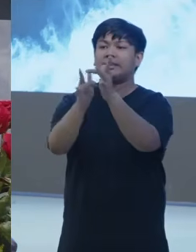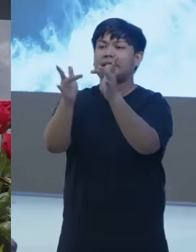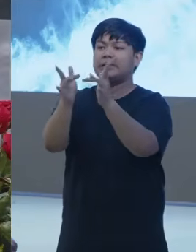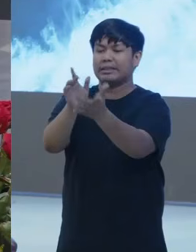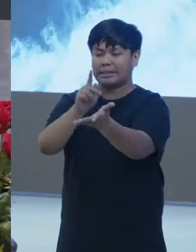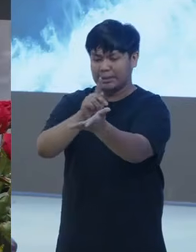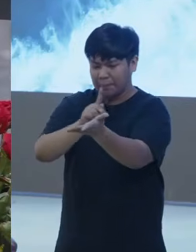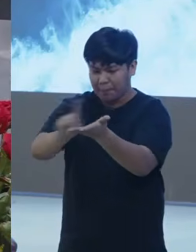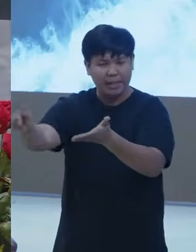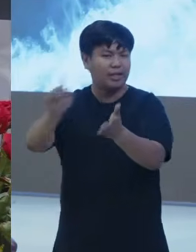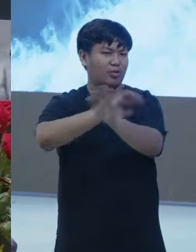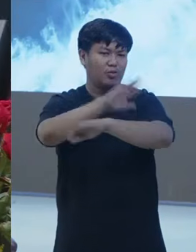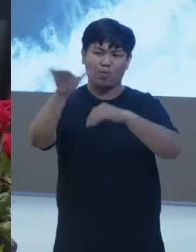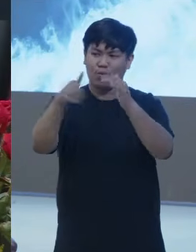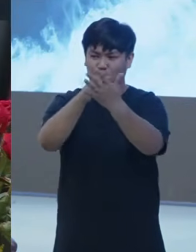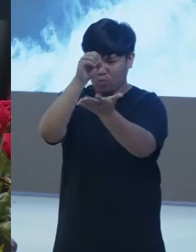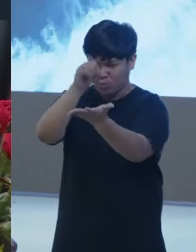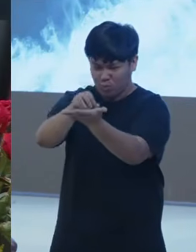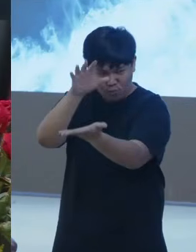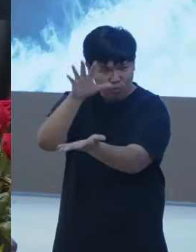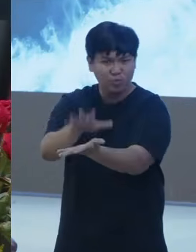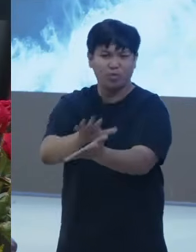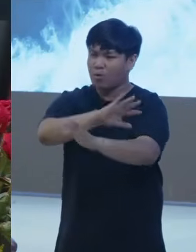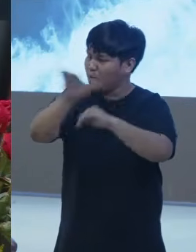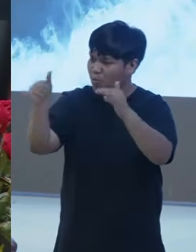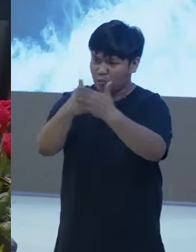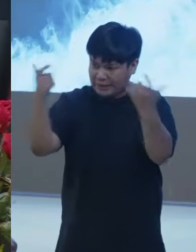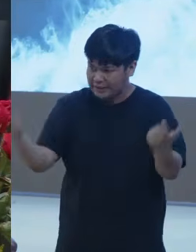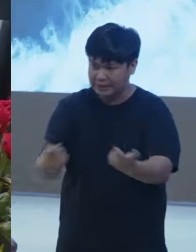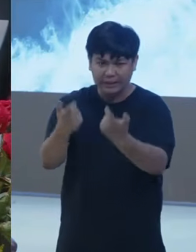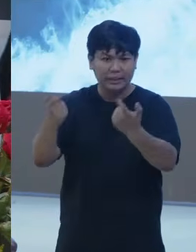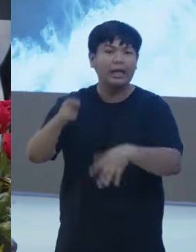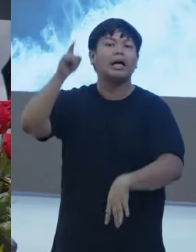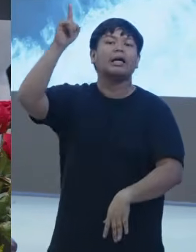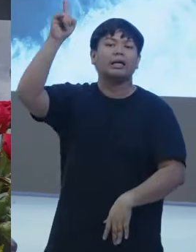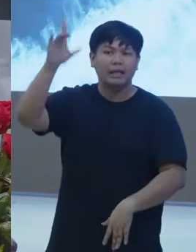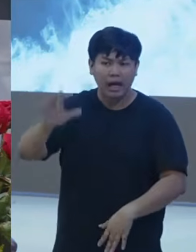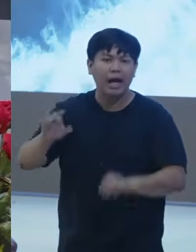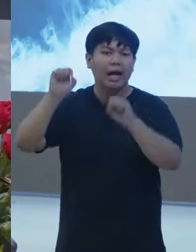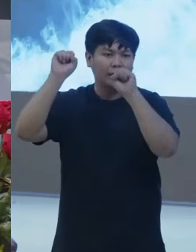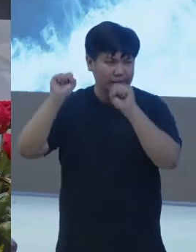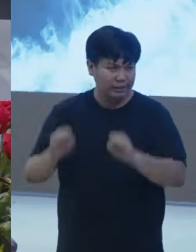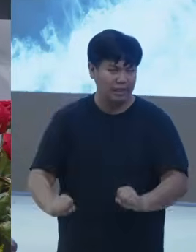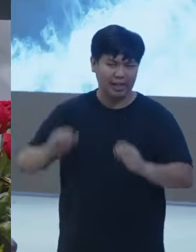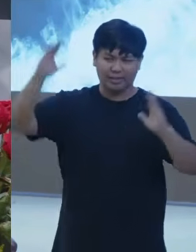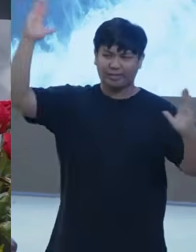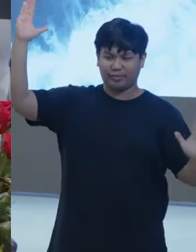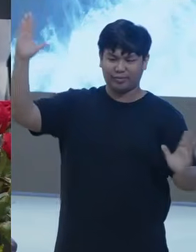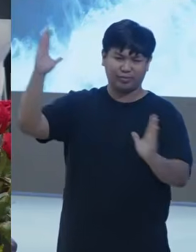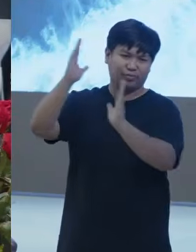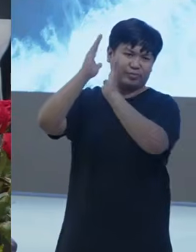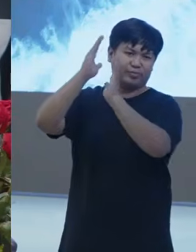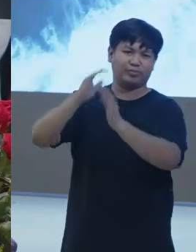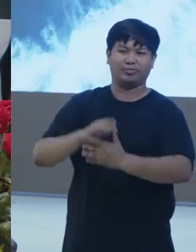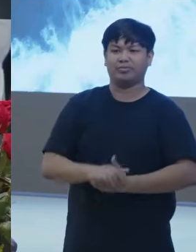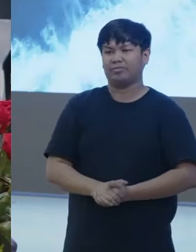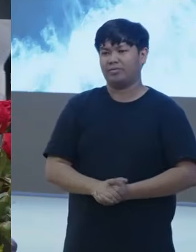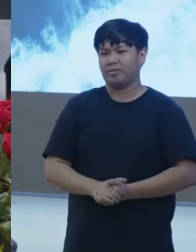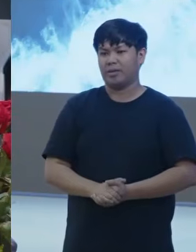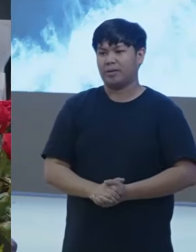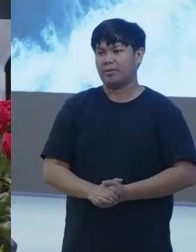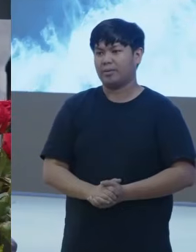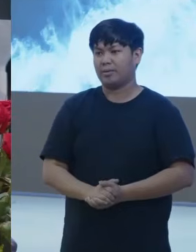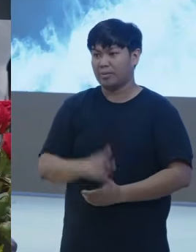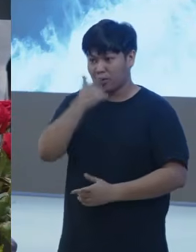ang ating mga sala sa Kanya. Kaya niya tayo kayang patawarin. Sapagkat pinatawad niya